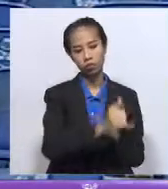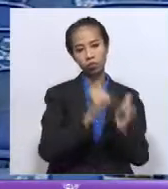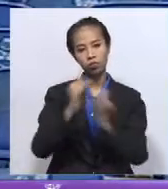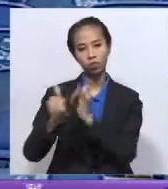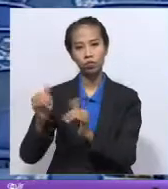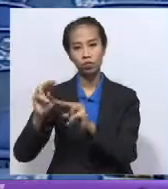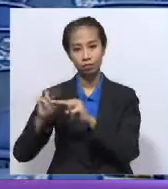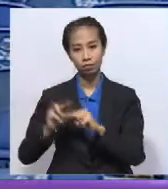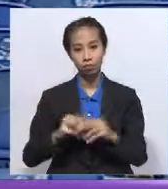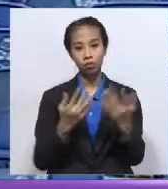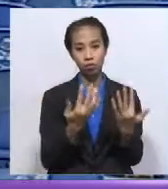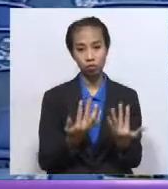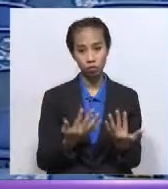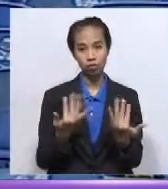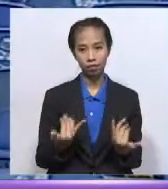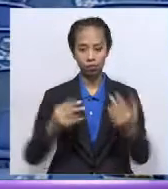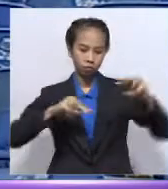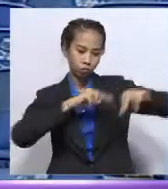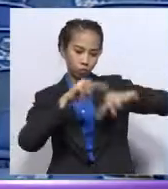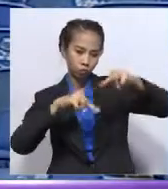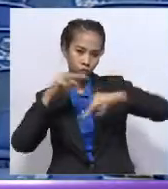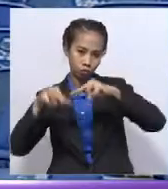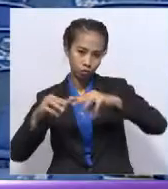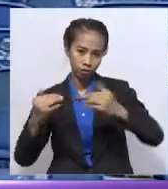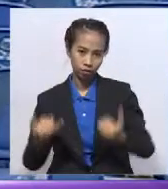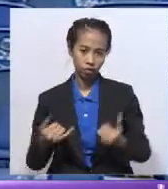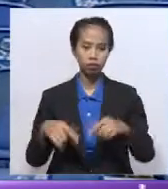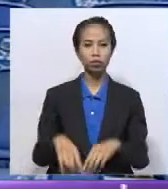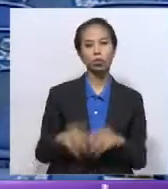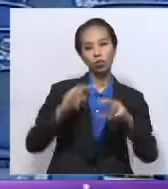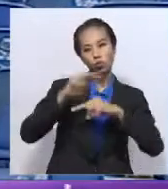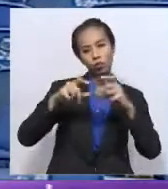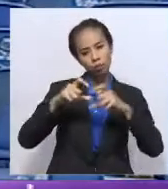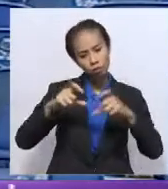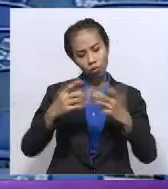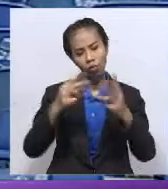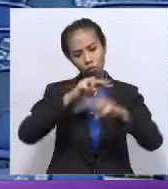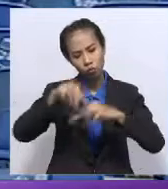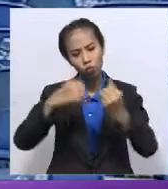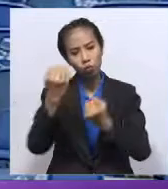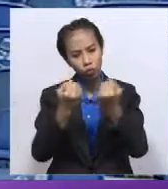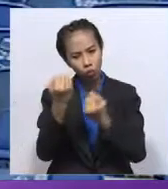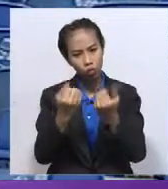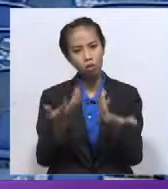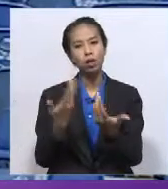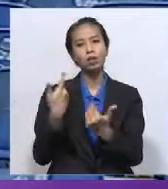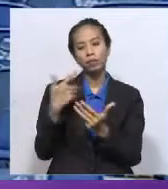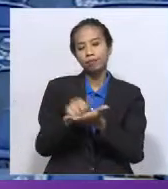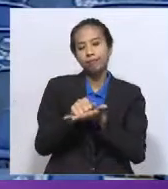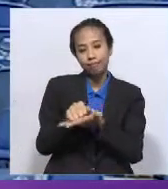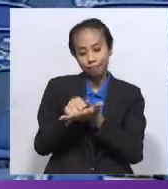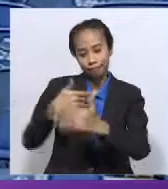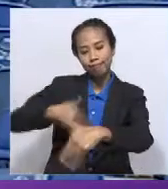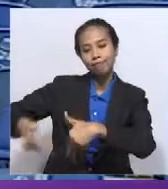แต่ตอนนี้อยู่ในช่วงของการผ่านจุดคัดกรองไม่ว่าจะเป็นการตรวจตราตัวบุคคลตรวจตรายานพาหนะเพื่อความปลอดภัยแล้วก็อำนวยความสะดวก